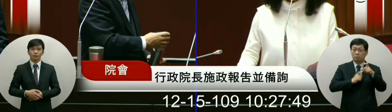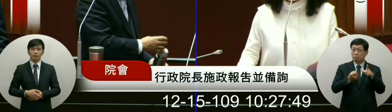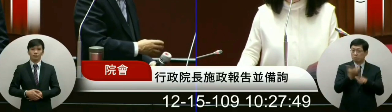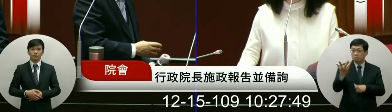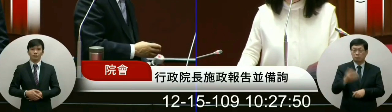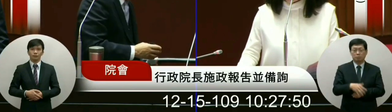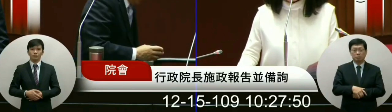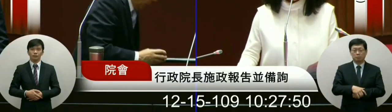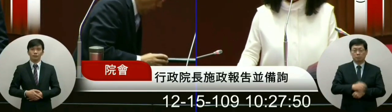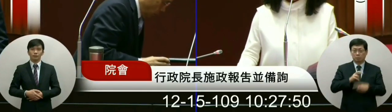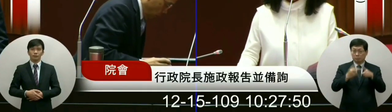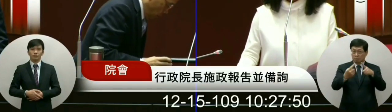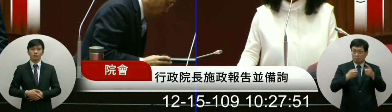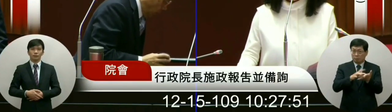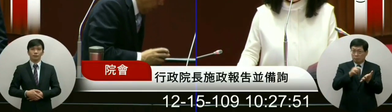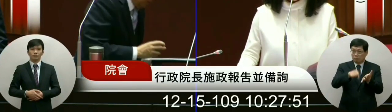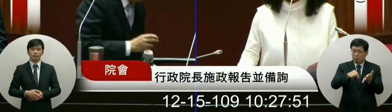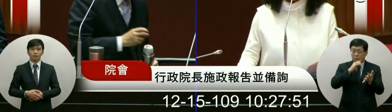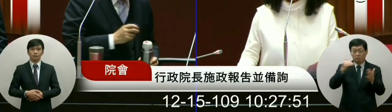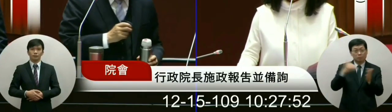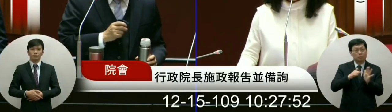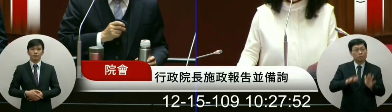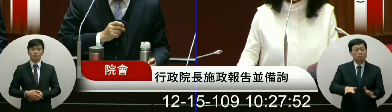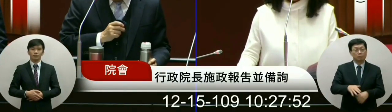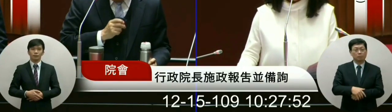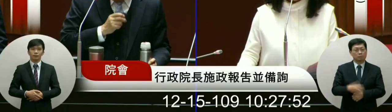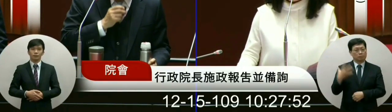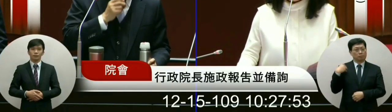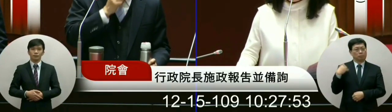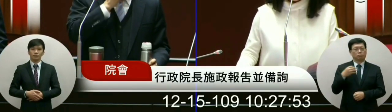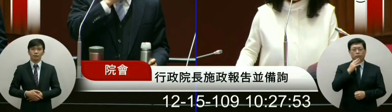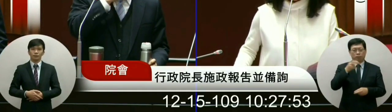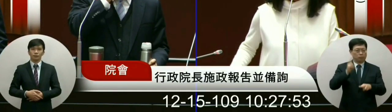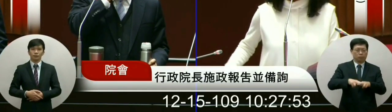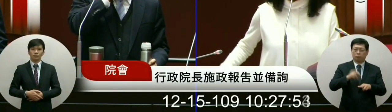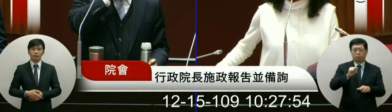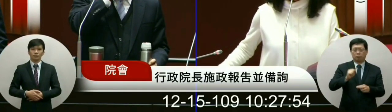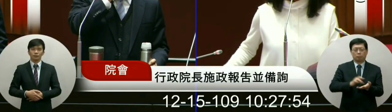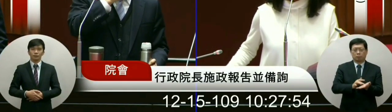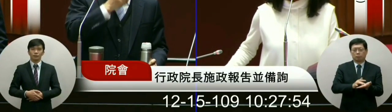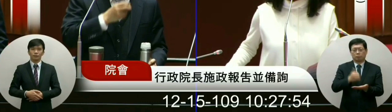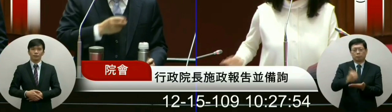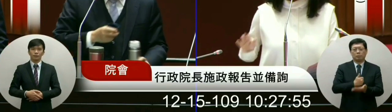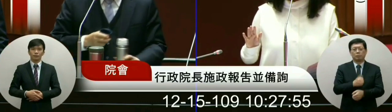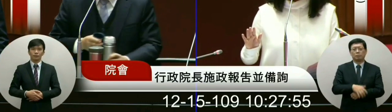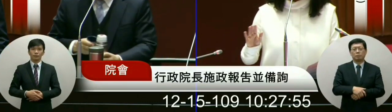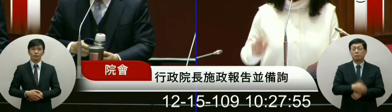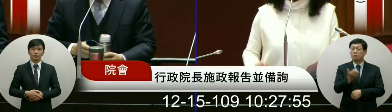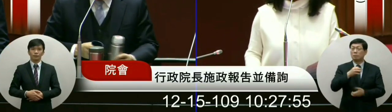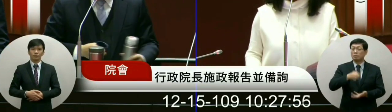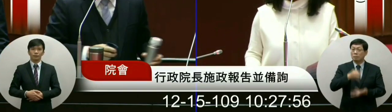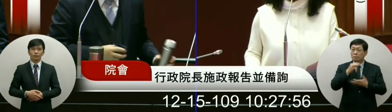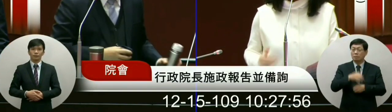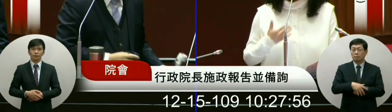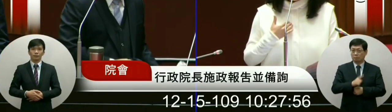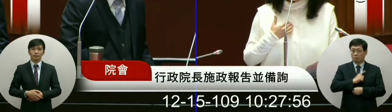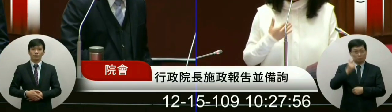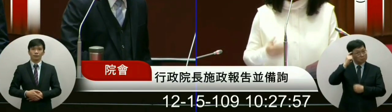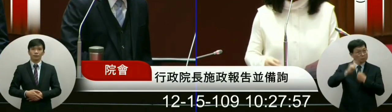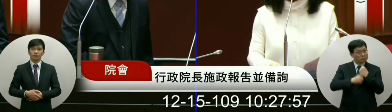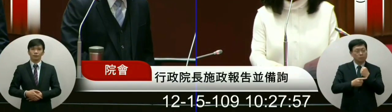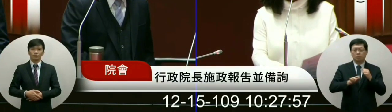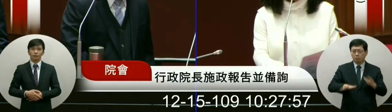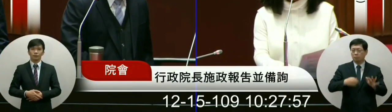公布的莱克多巴胺，到目前依然是禁药。所以呢，您刚刚讲完您的看法，